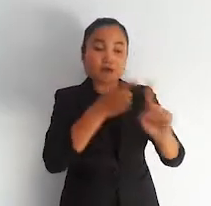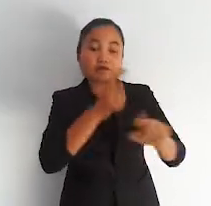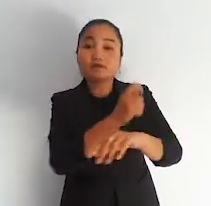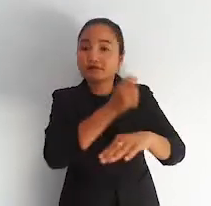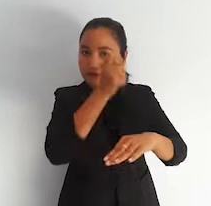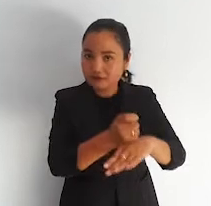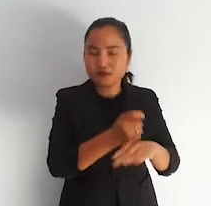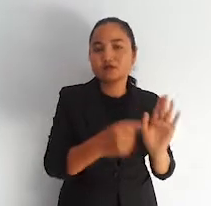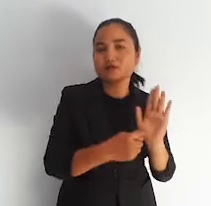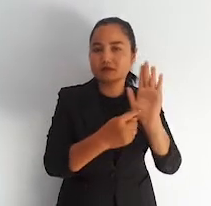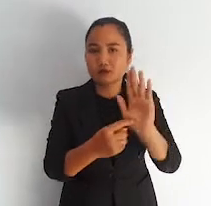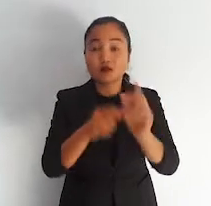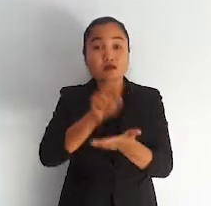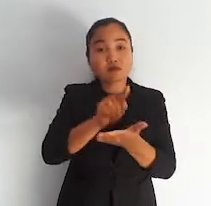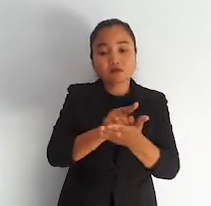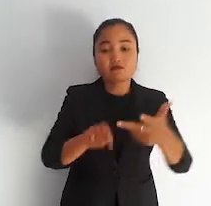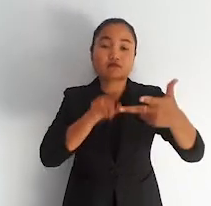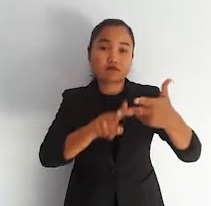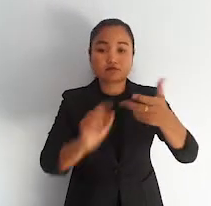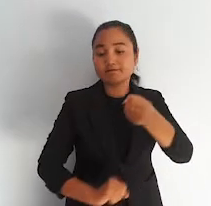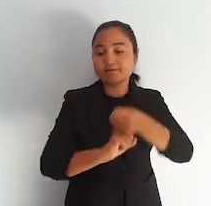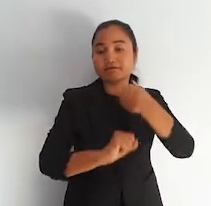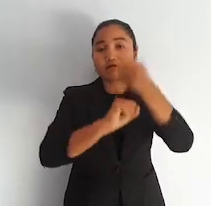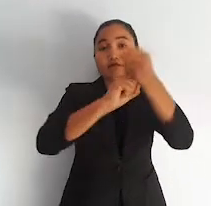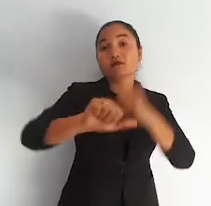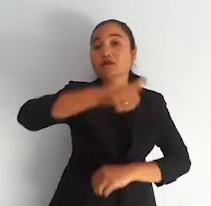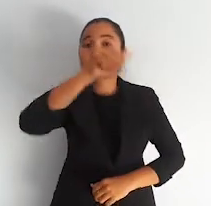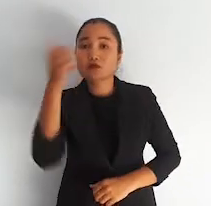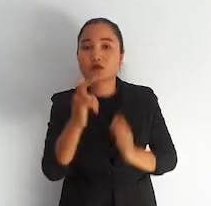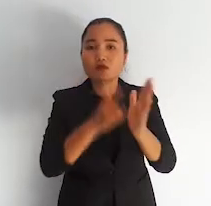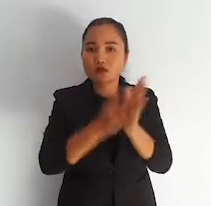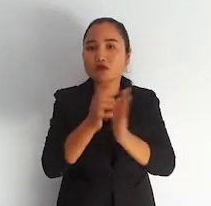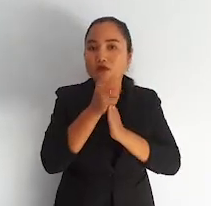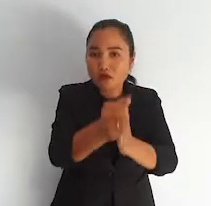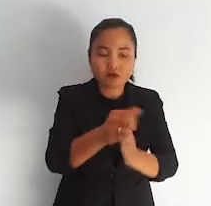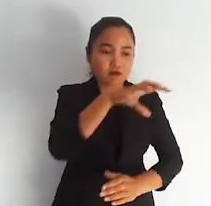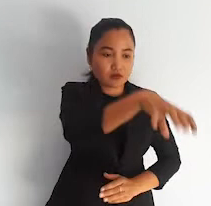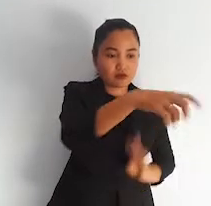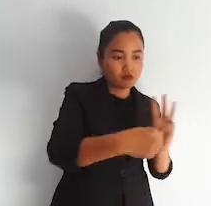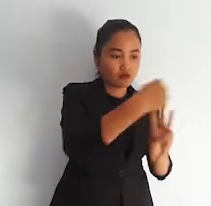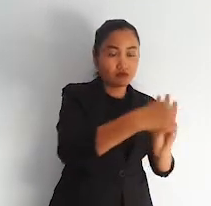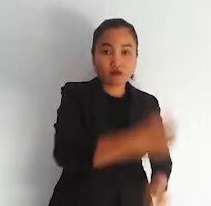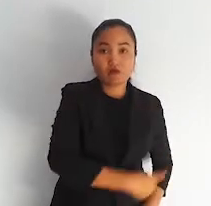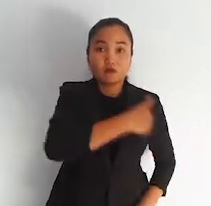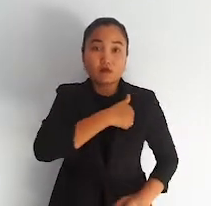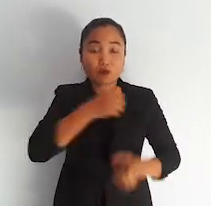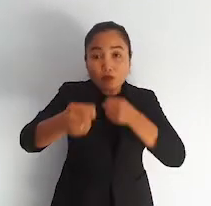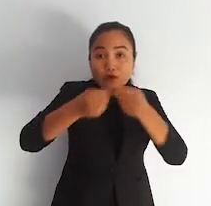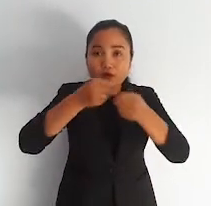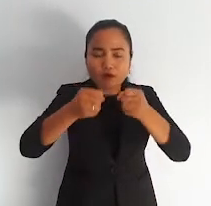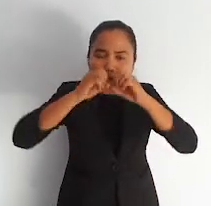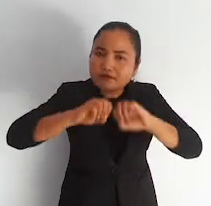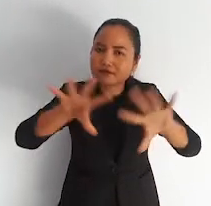ហើយមួយទៀតដោយមានការគាំទ្រពីអង្គការសង្គមស៊ីវិលស្ថាប័នរដ្ឋាភិបាលនិងស្ថាប័នសារព័ត៌មានរាជរដ្ឋាភិបា